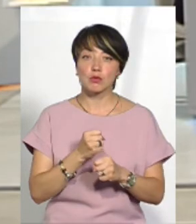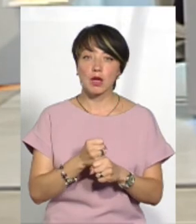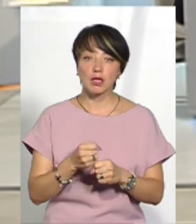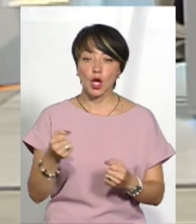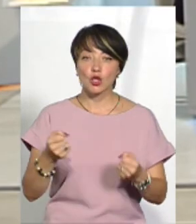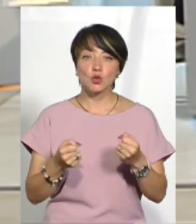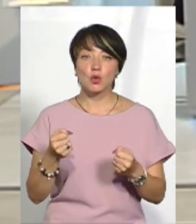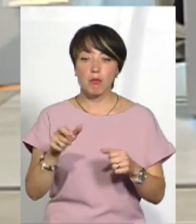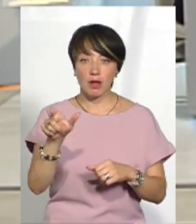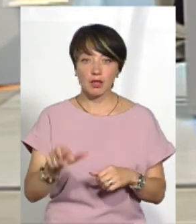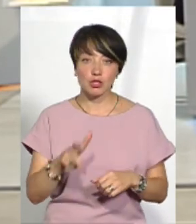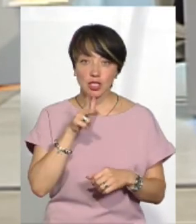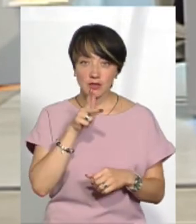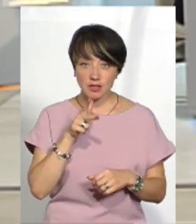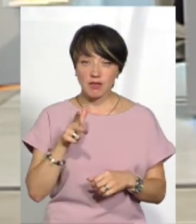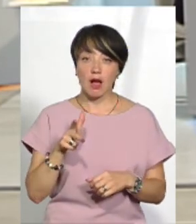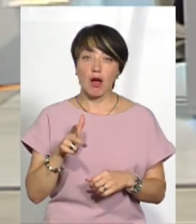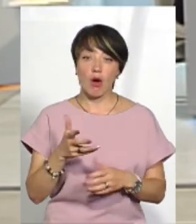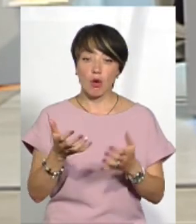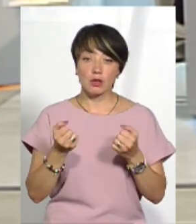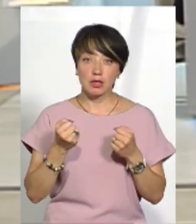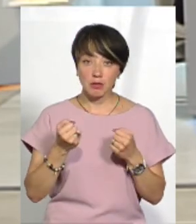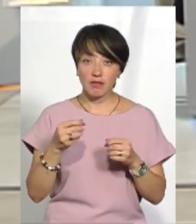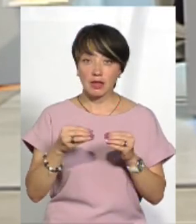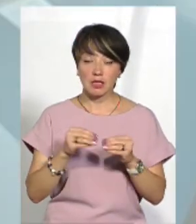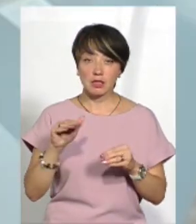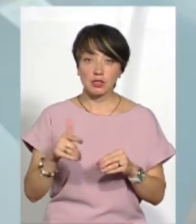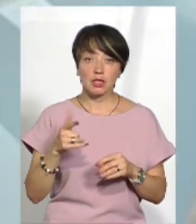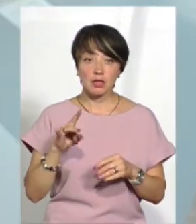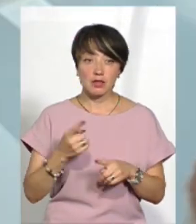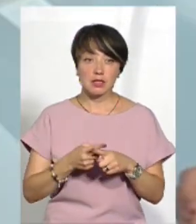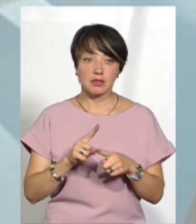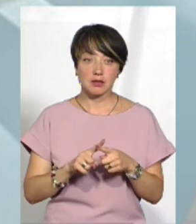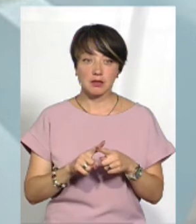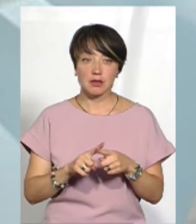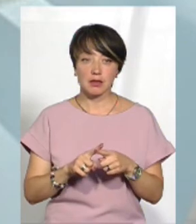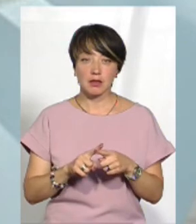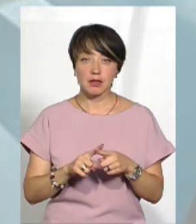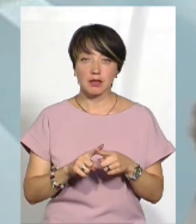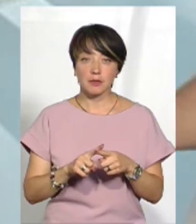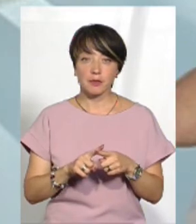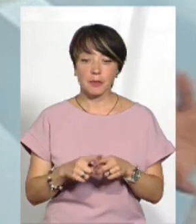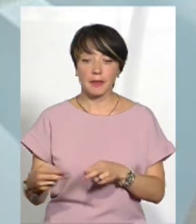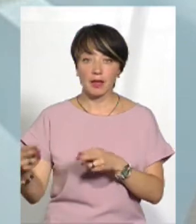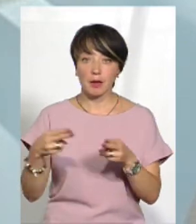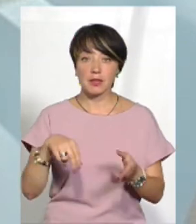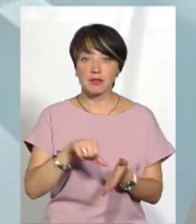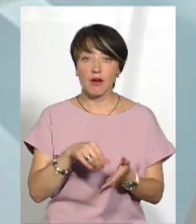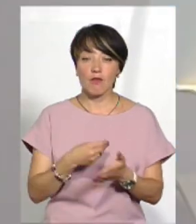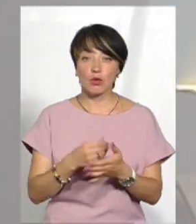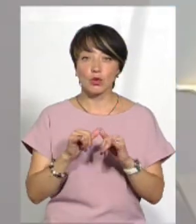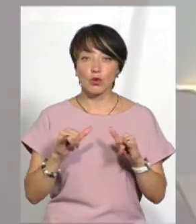розробляти штурман Чернівців, от він сьогодні отримав 10 тисяч гривень. І 10 тисяч гривень приїхали представники